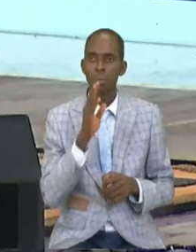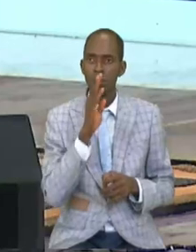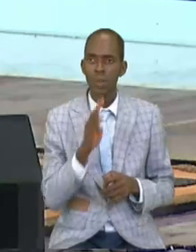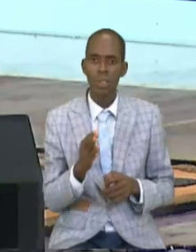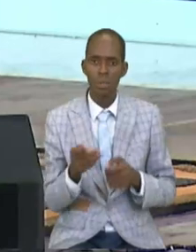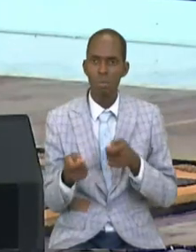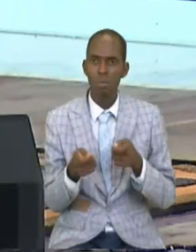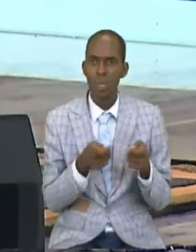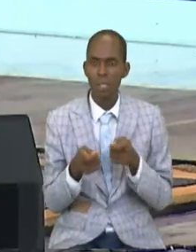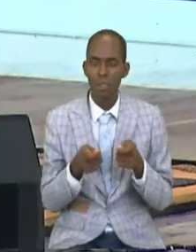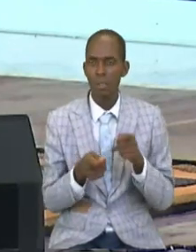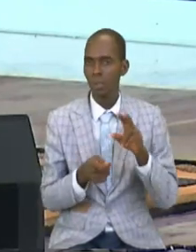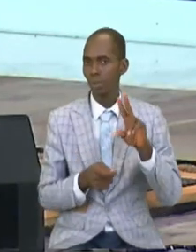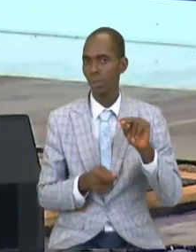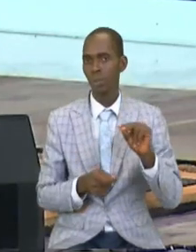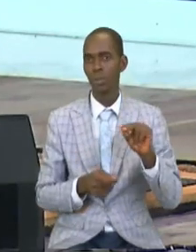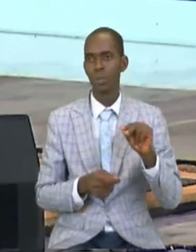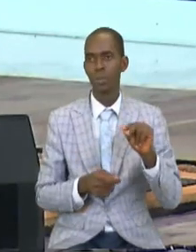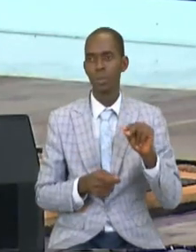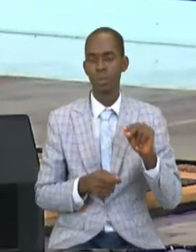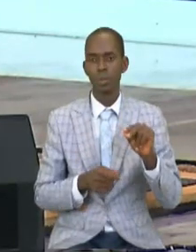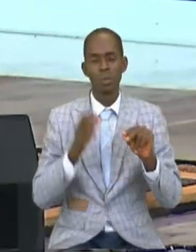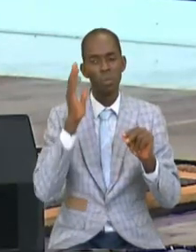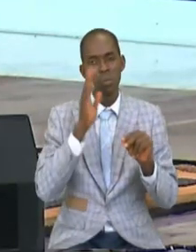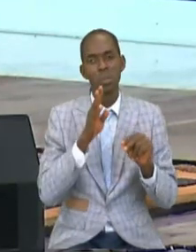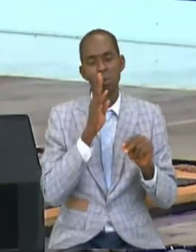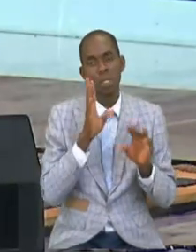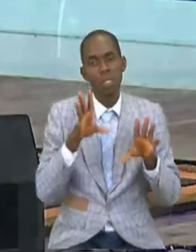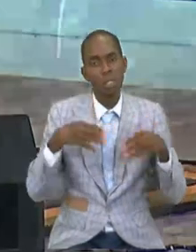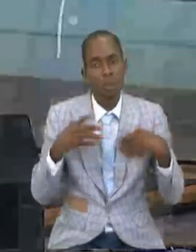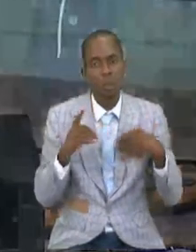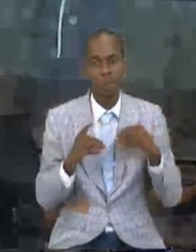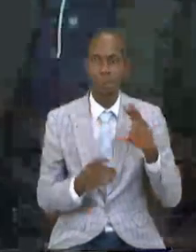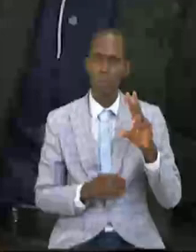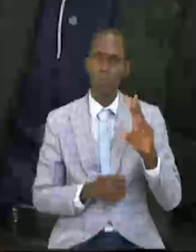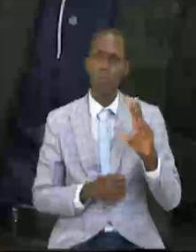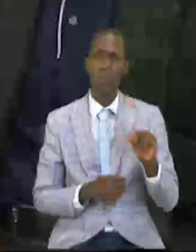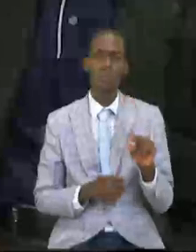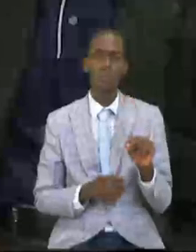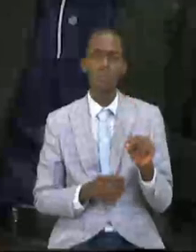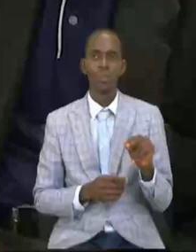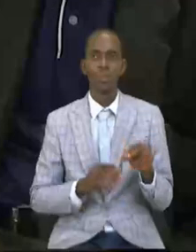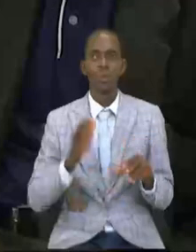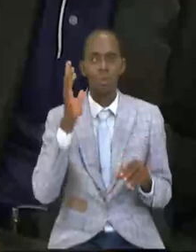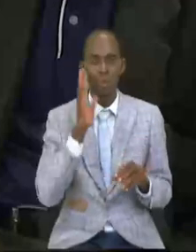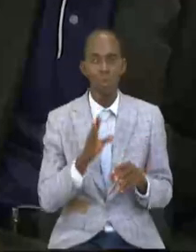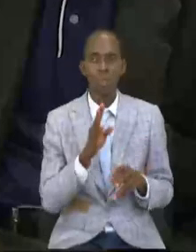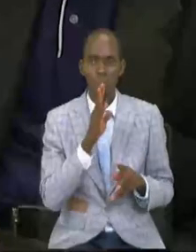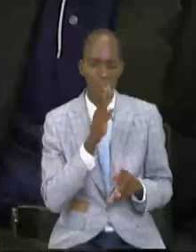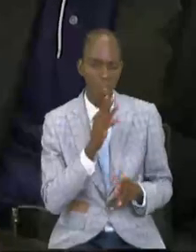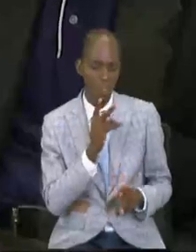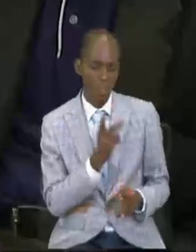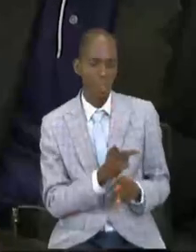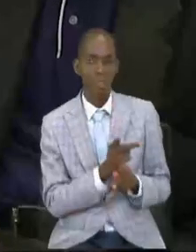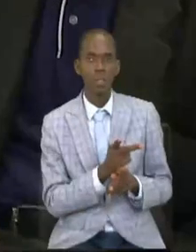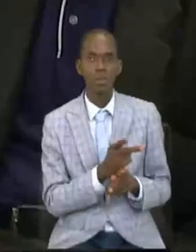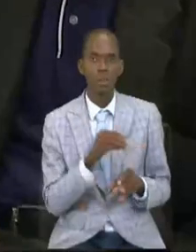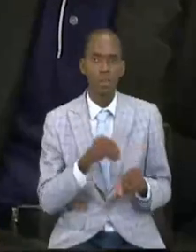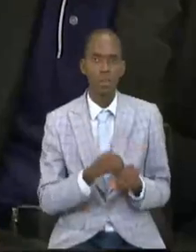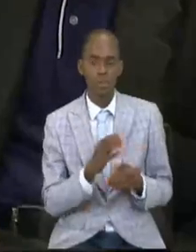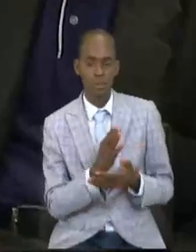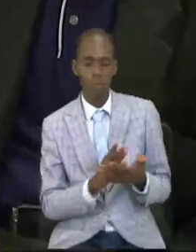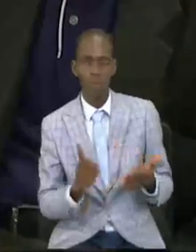sera contrôlée, c'est ça? Sera tolérée, gérée, n'est-ce pas? C'est ça? Sera gardée dans un coin,